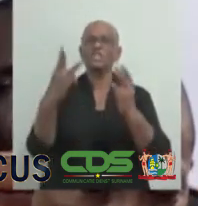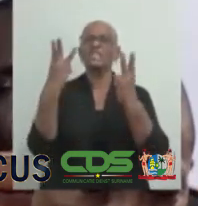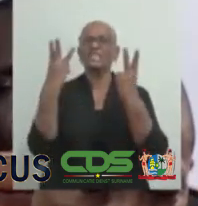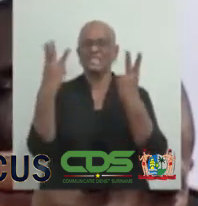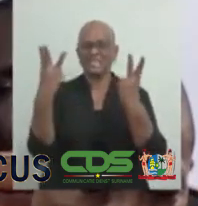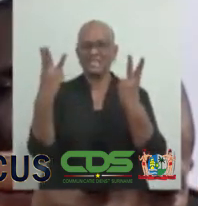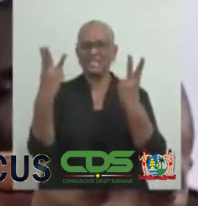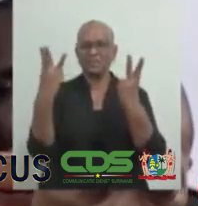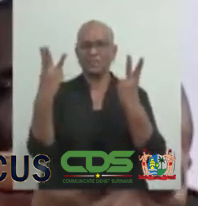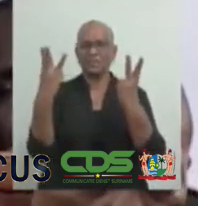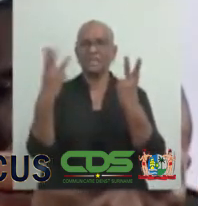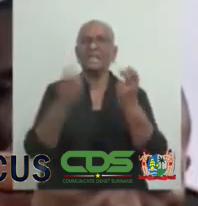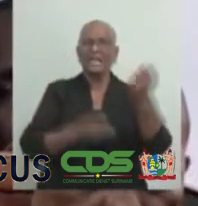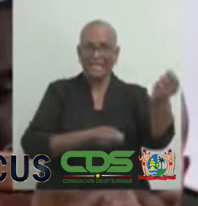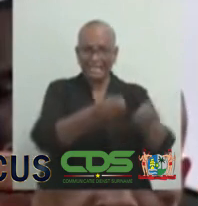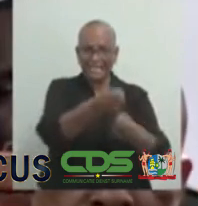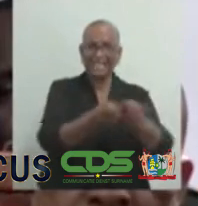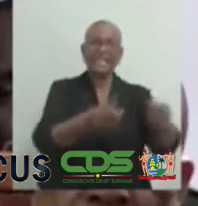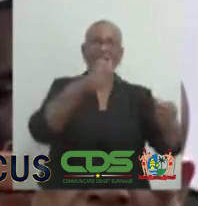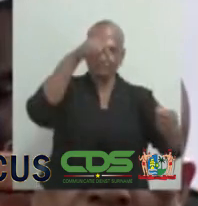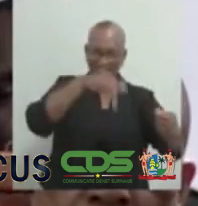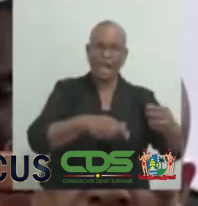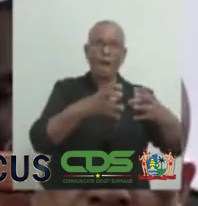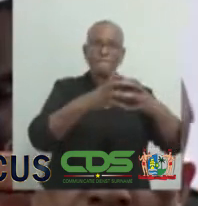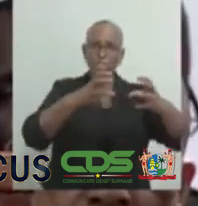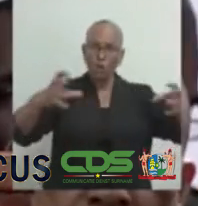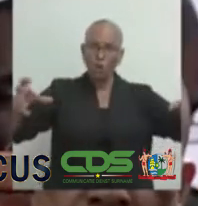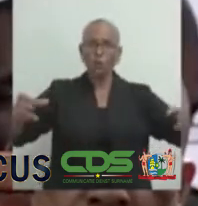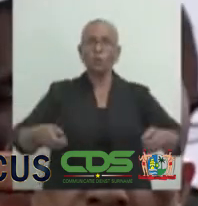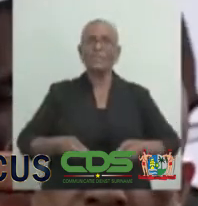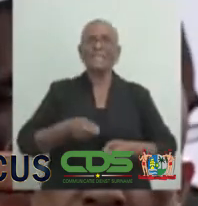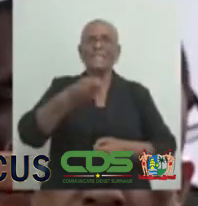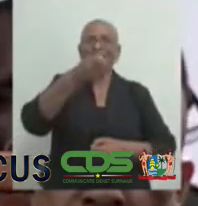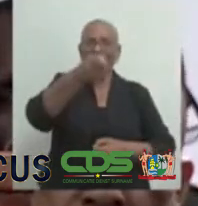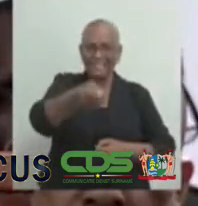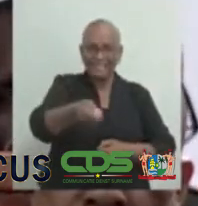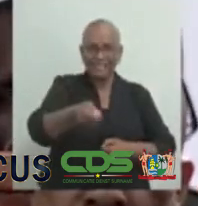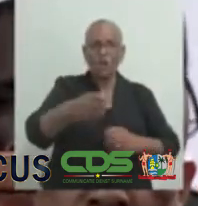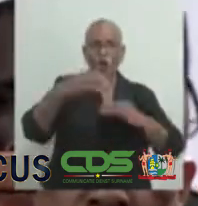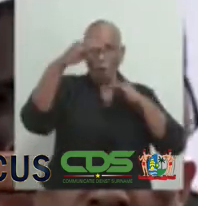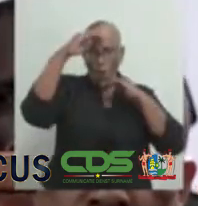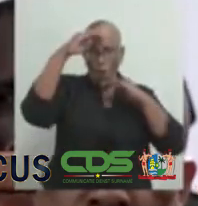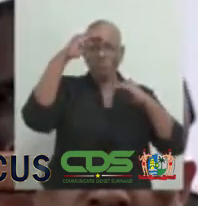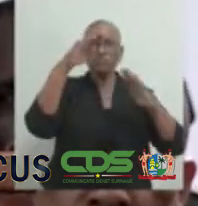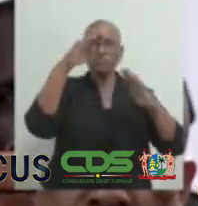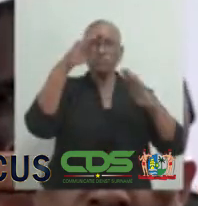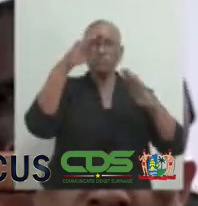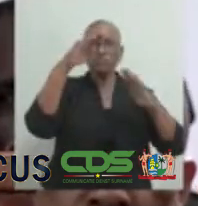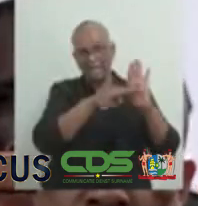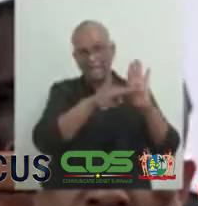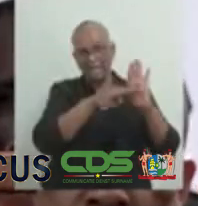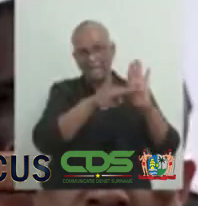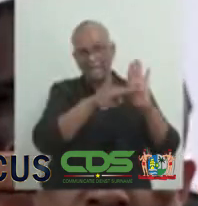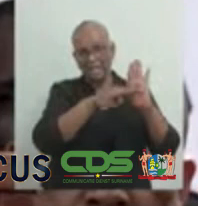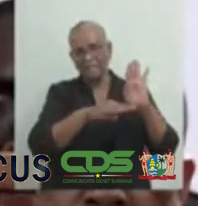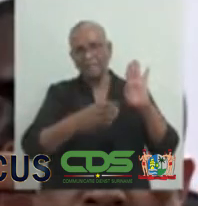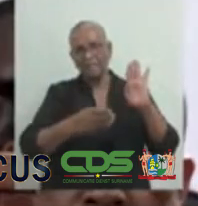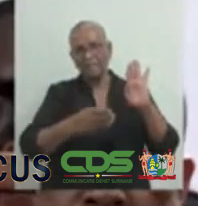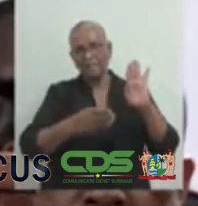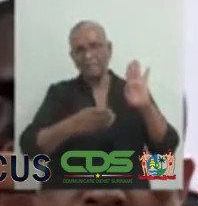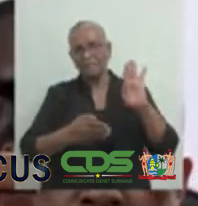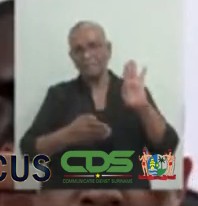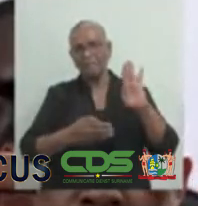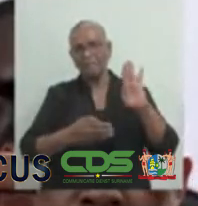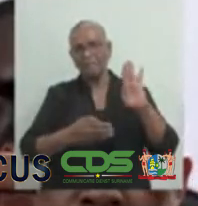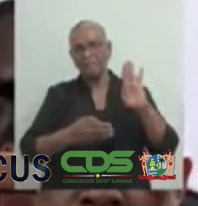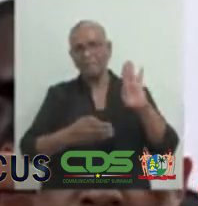2023 dient de regering vandaag een begroting in, die er in hoofdlijnen als volgt eruit ziet.